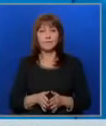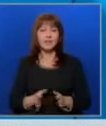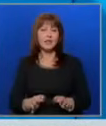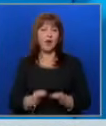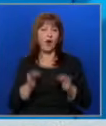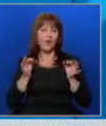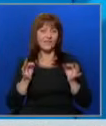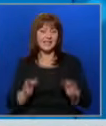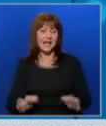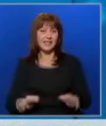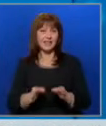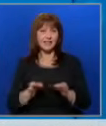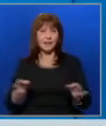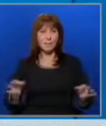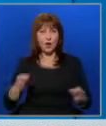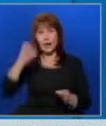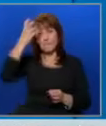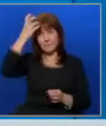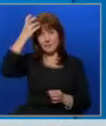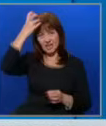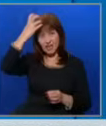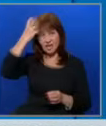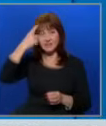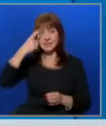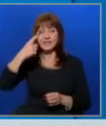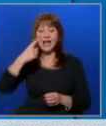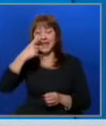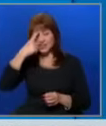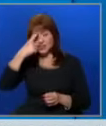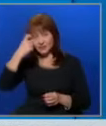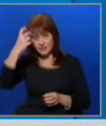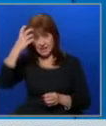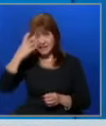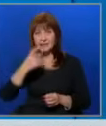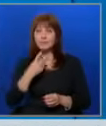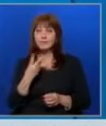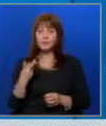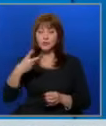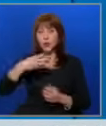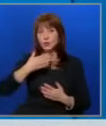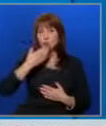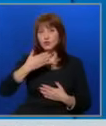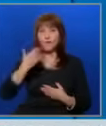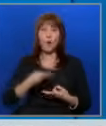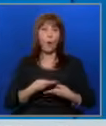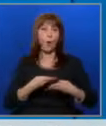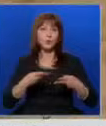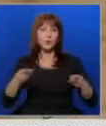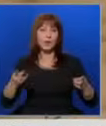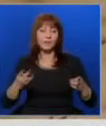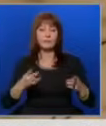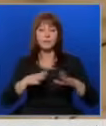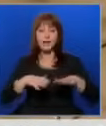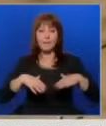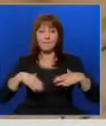На пищна церемония британският крал Чарлз III произнесе първото си тронно слово, с което откри новата парламентарна сесия.